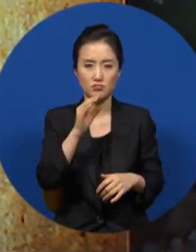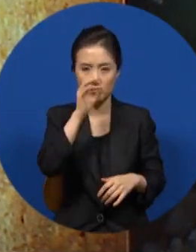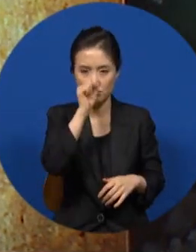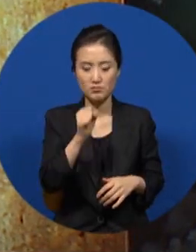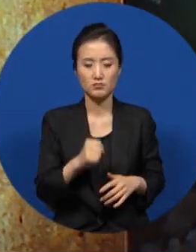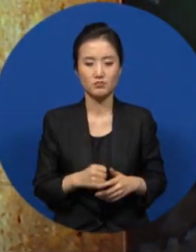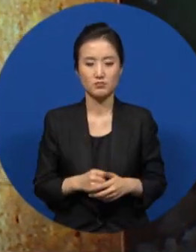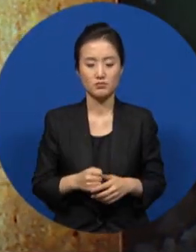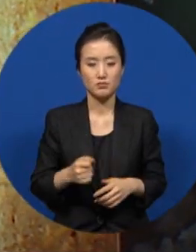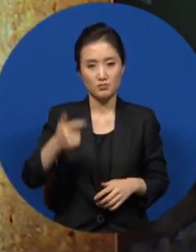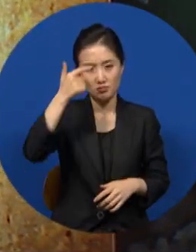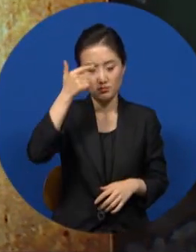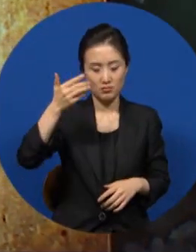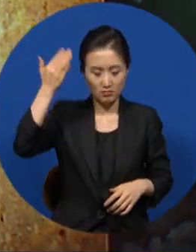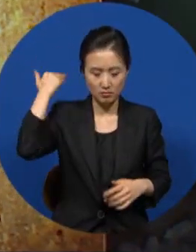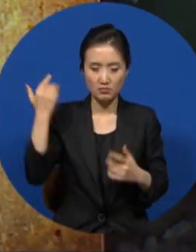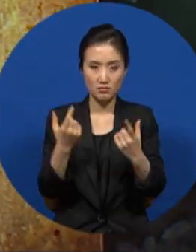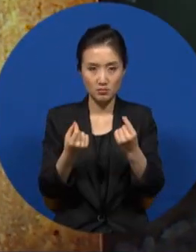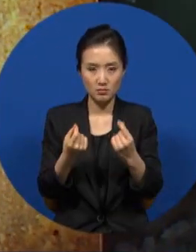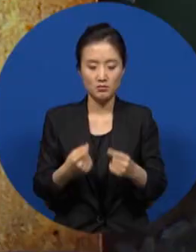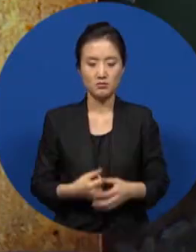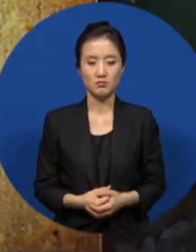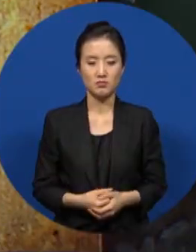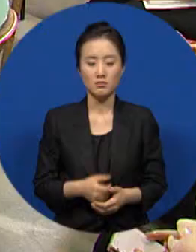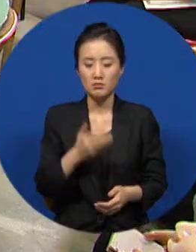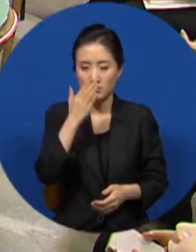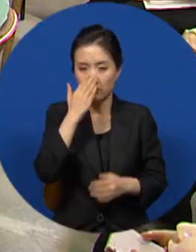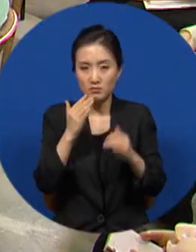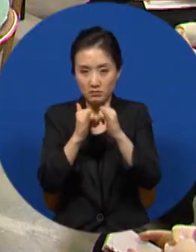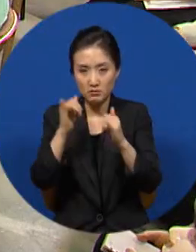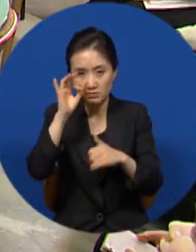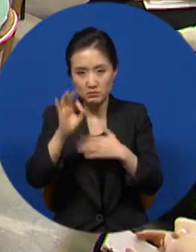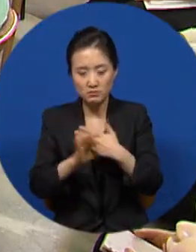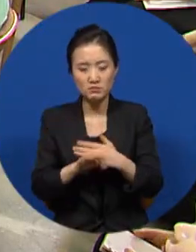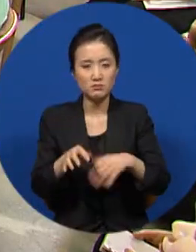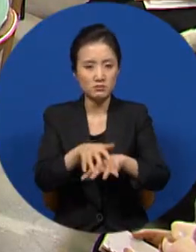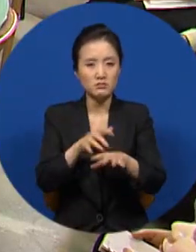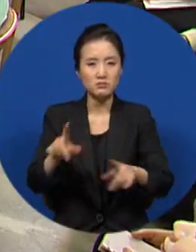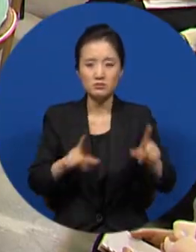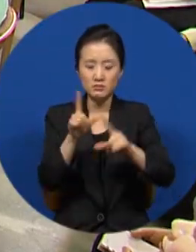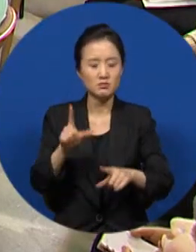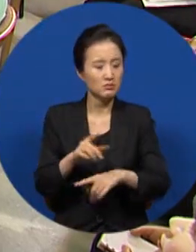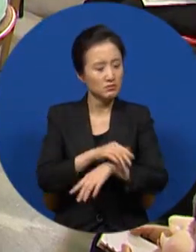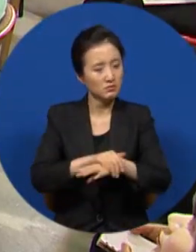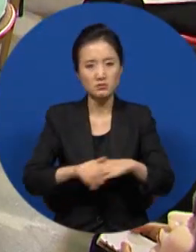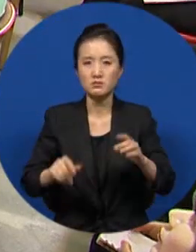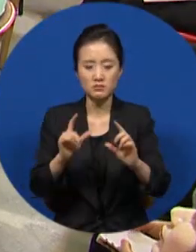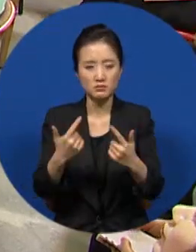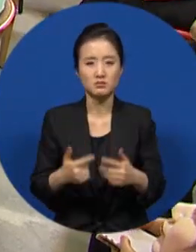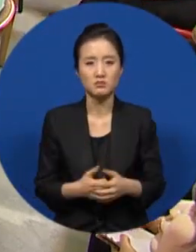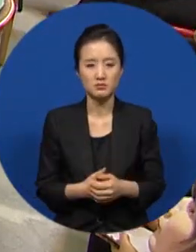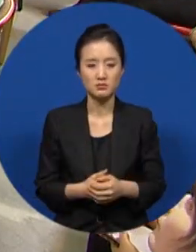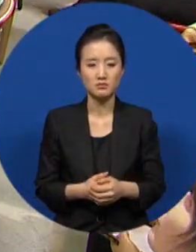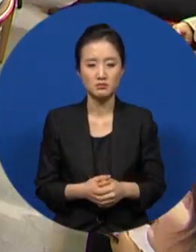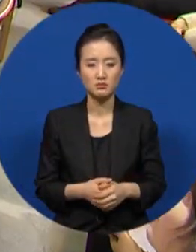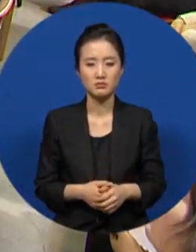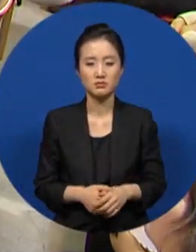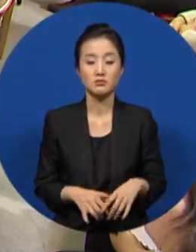좋은데 옛날에도 순한 사람은 조직생활 잘 못했다고 봤나 봅니다. 그래서 사주를 열었더니 사람이 너무 착한